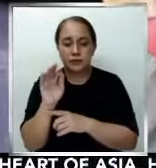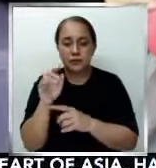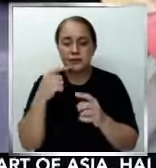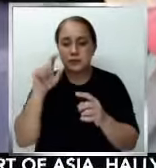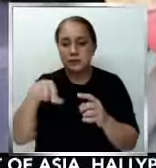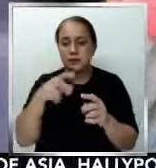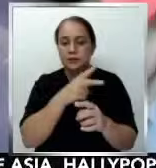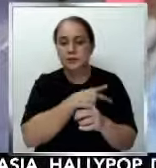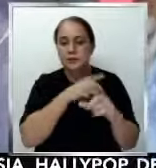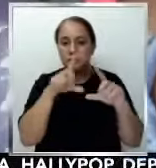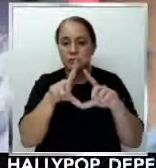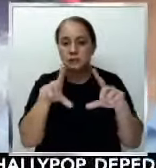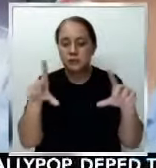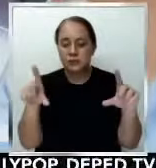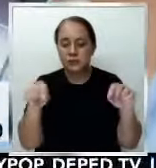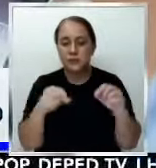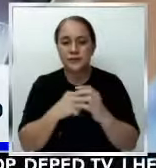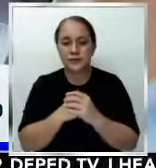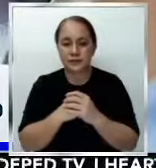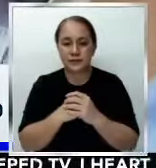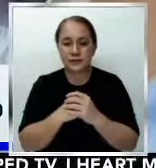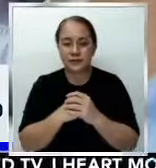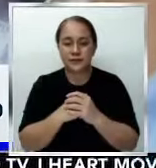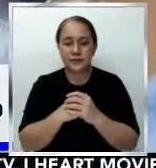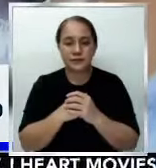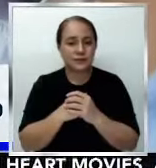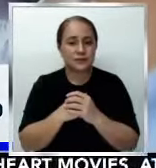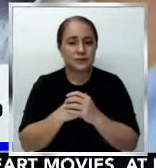Brad, take note ha, 70% capacity.